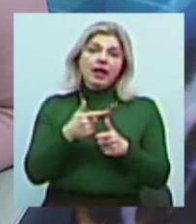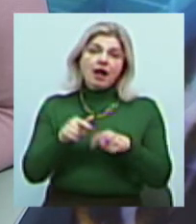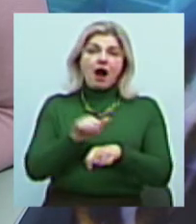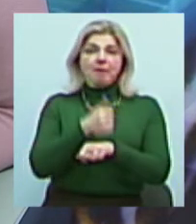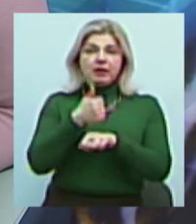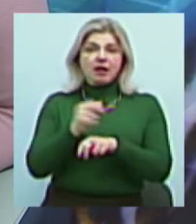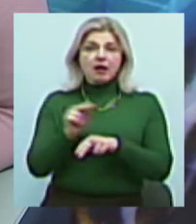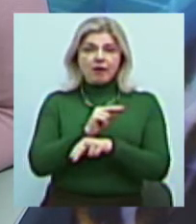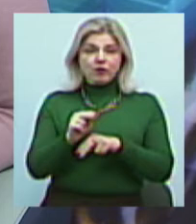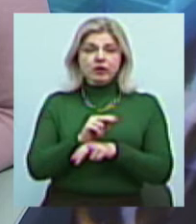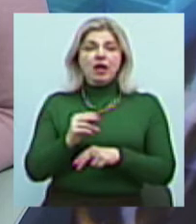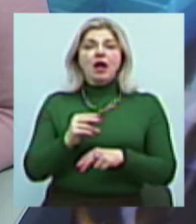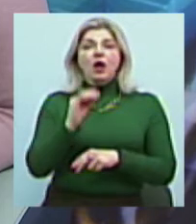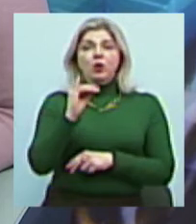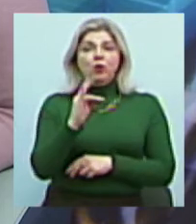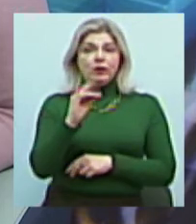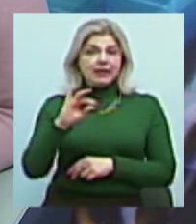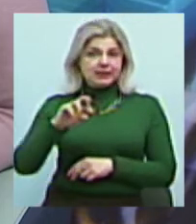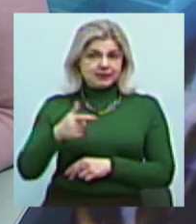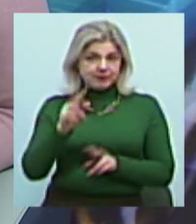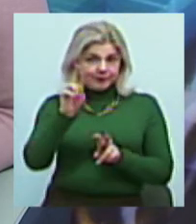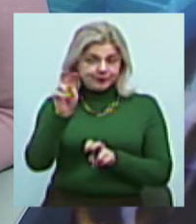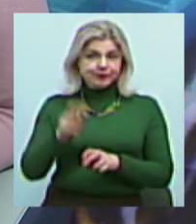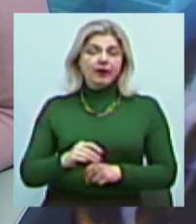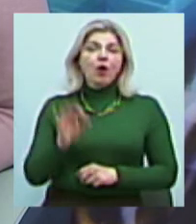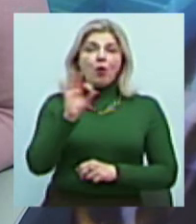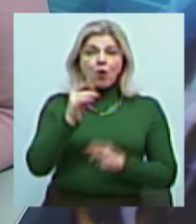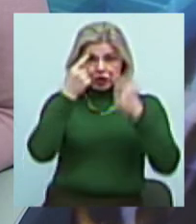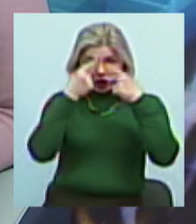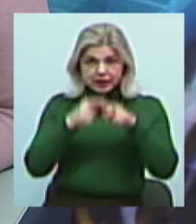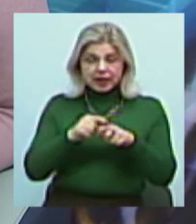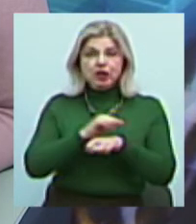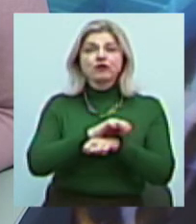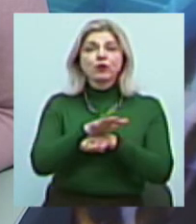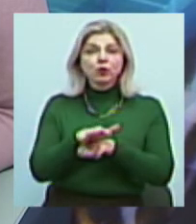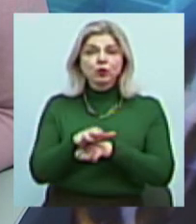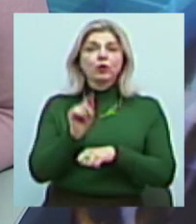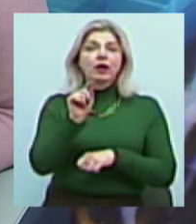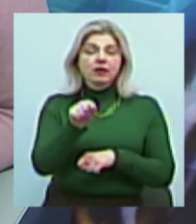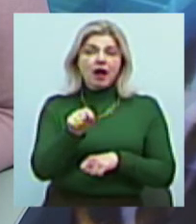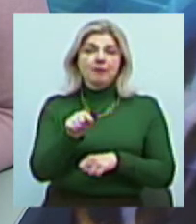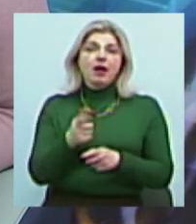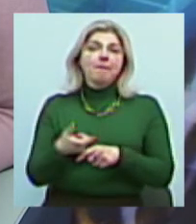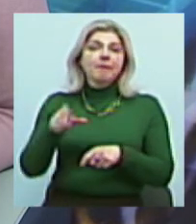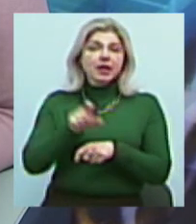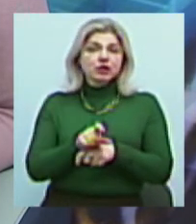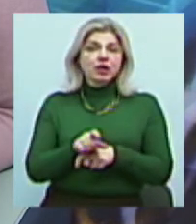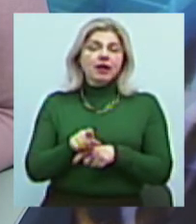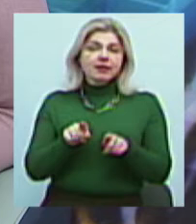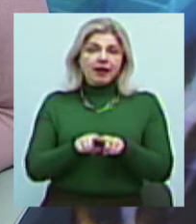ремонту юності. Щодо інженерної інфраструктури, то там більше такі,